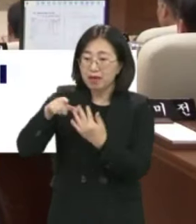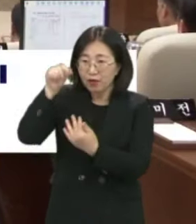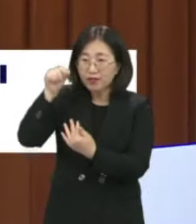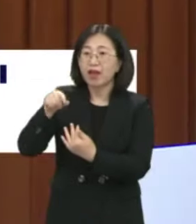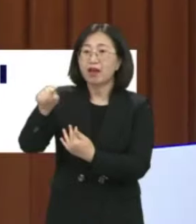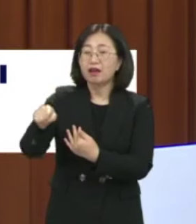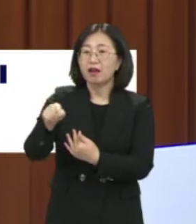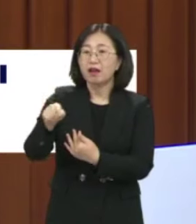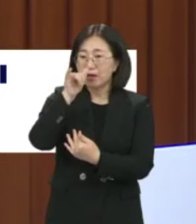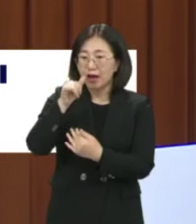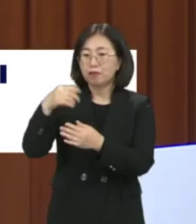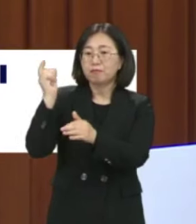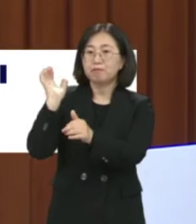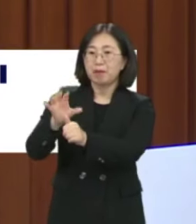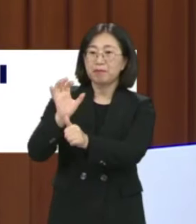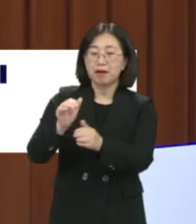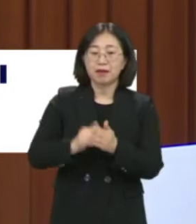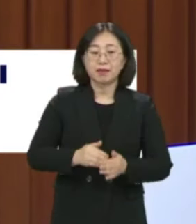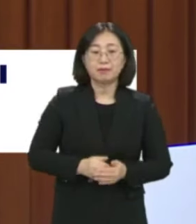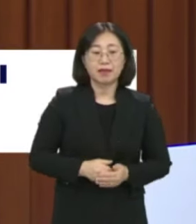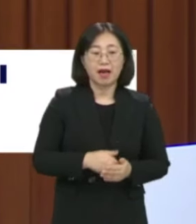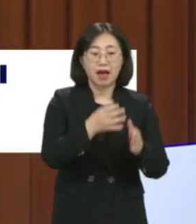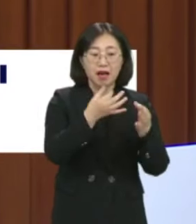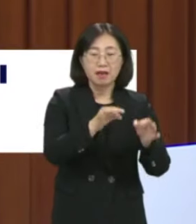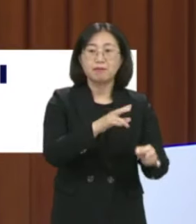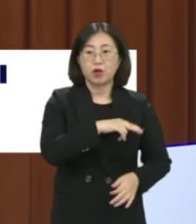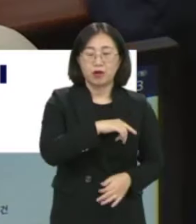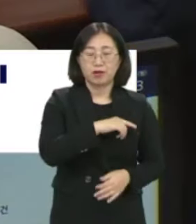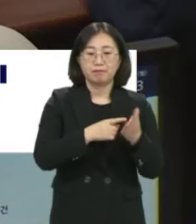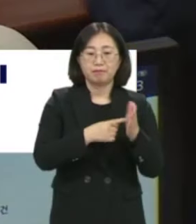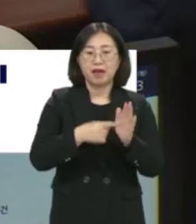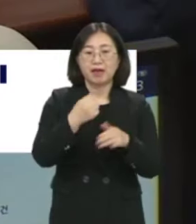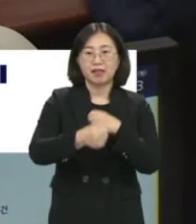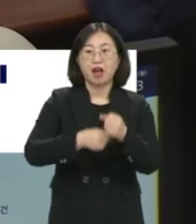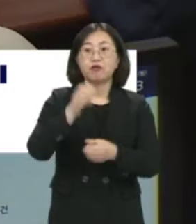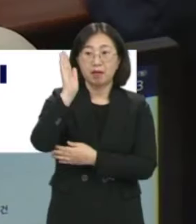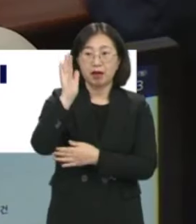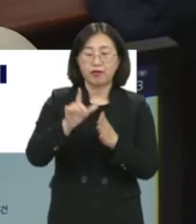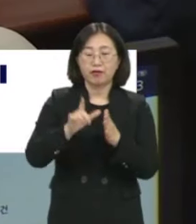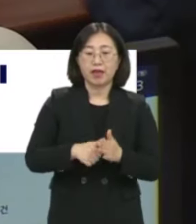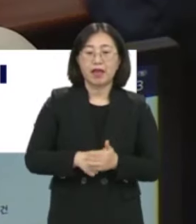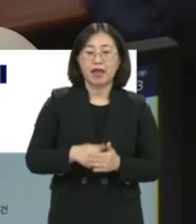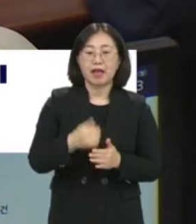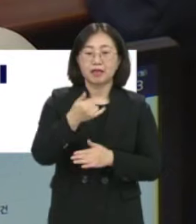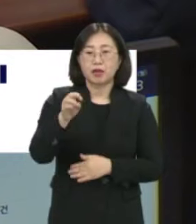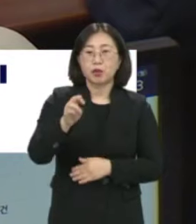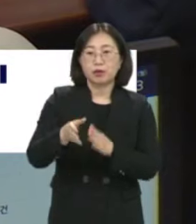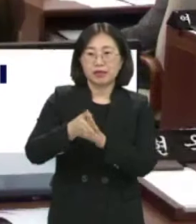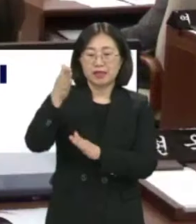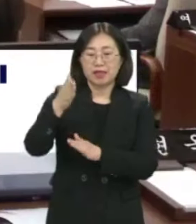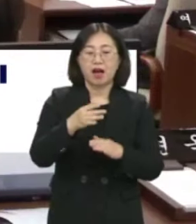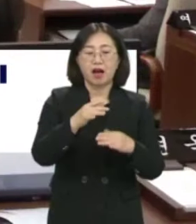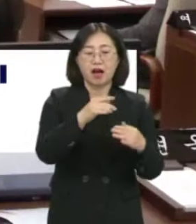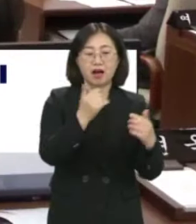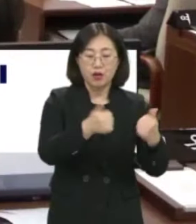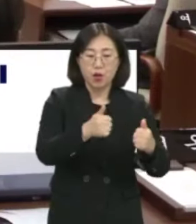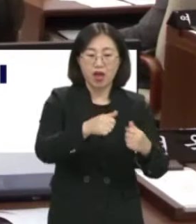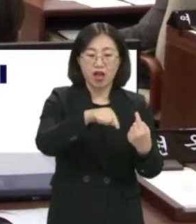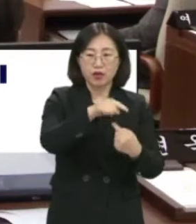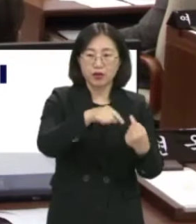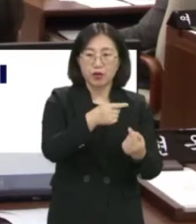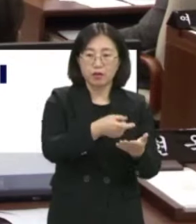강하게 비판했습니다 김현미 세종시는 정 5분 자유발언을 통해가 의회의 긴축재정 방침을